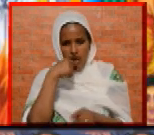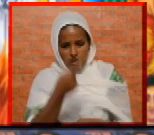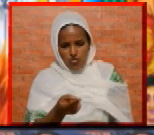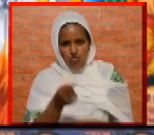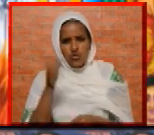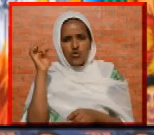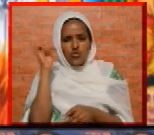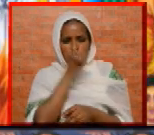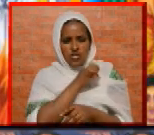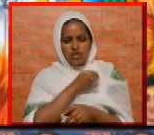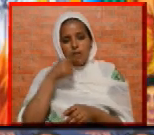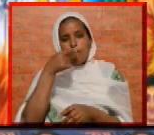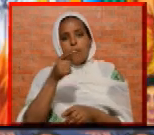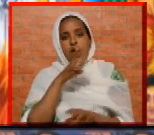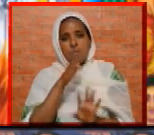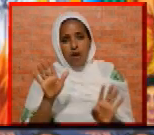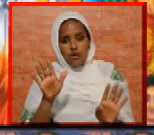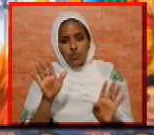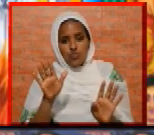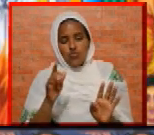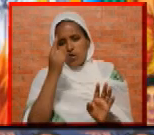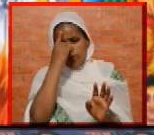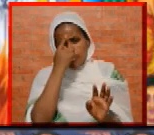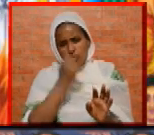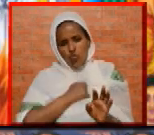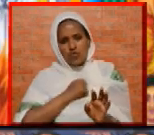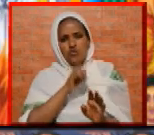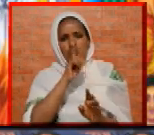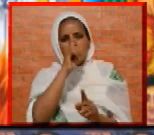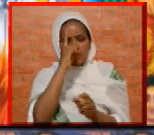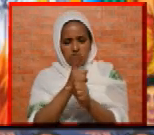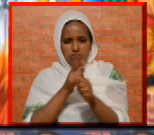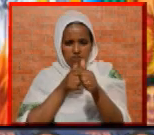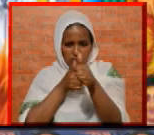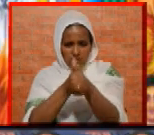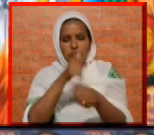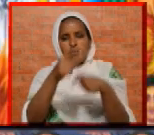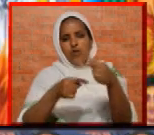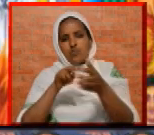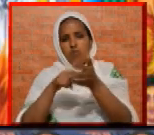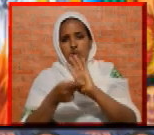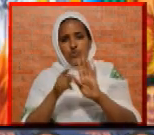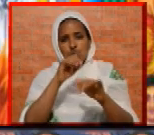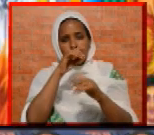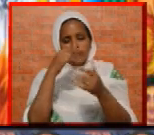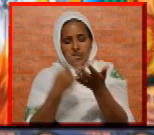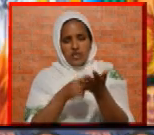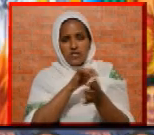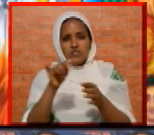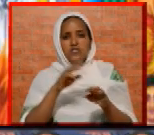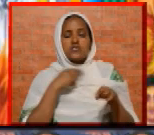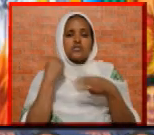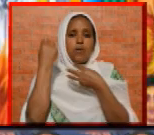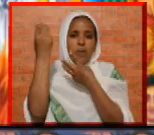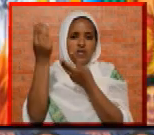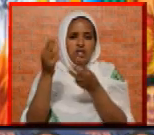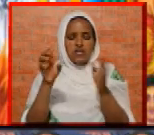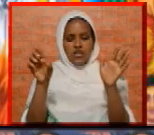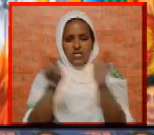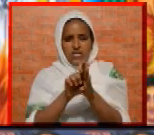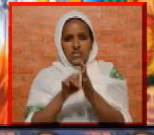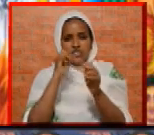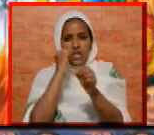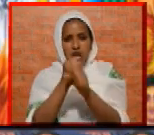የሚናገሩ፣ ሐሰትን የማይናገሩ በእውነት መንገድ የሚጓዙ ማለት ነው እና እኒህ